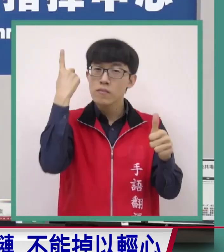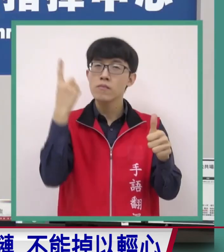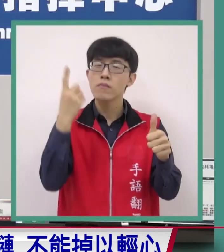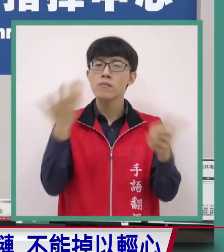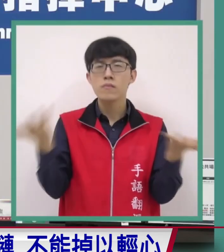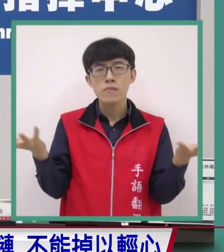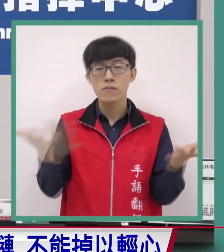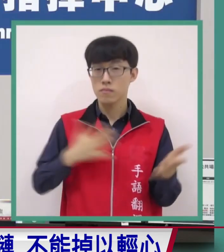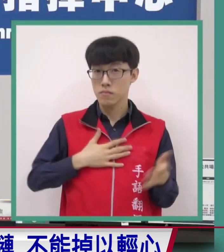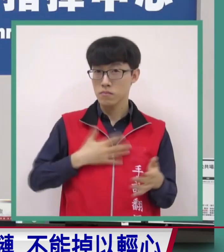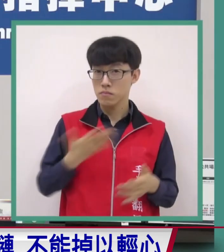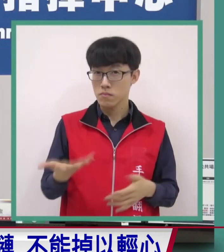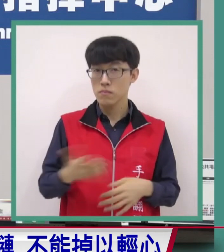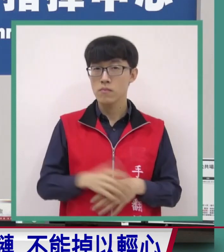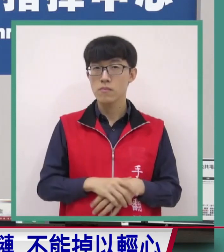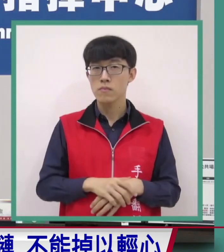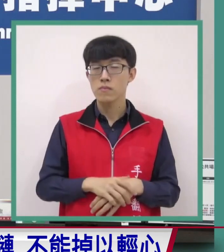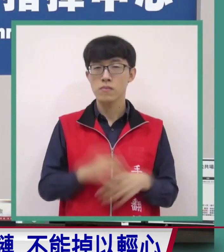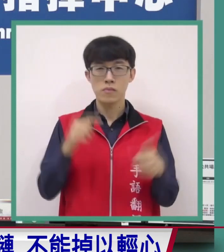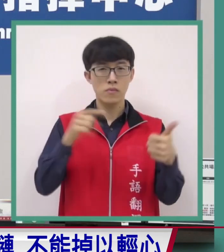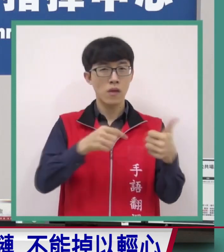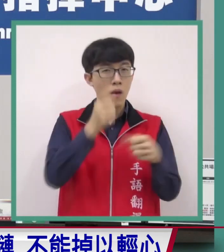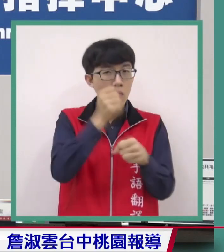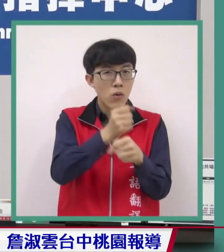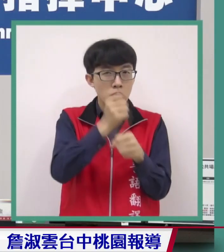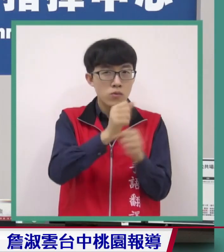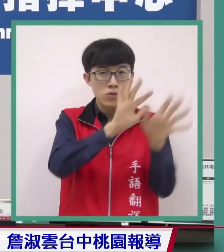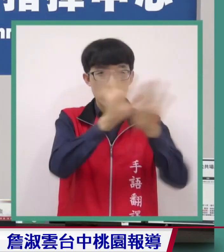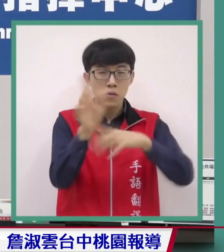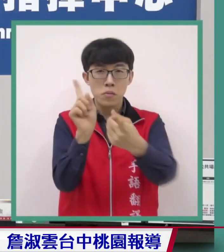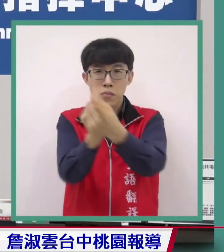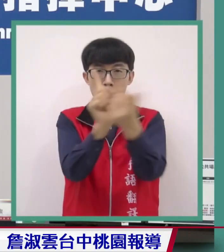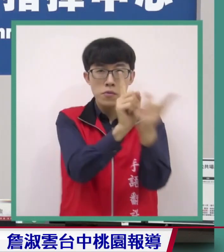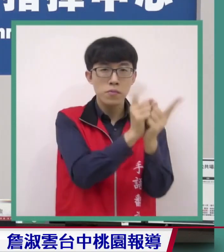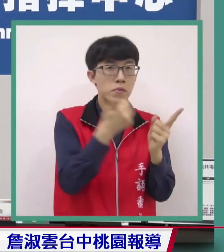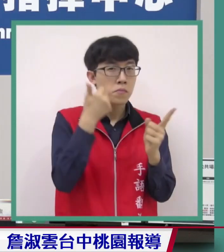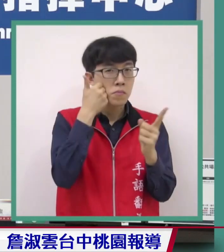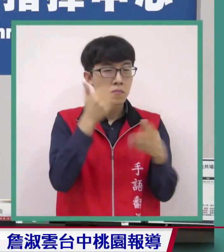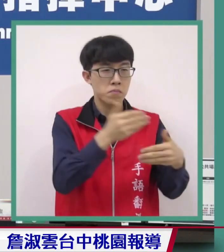能掉以轻心。记者林建生、彭焕群、詹淑云，台中、桃园报道。